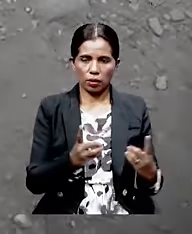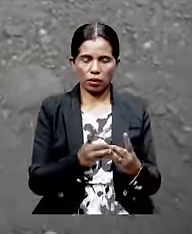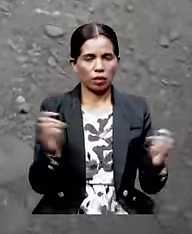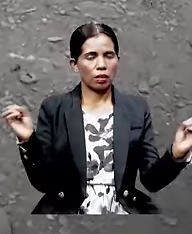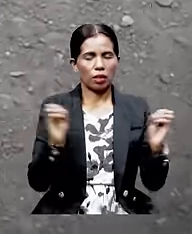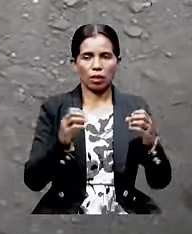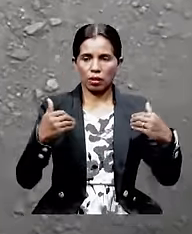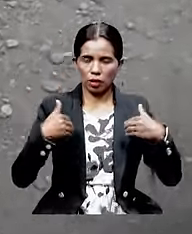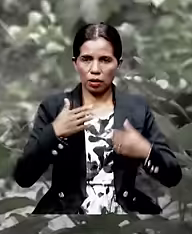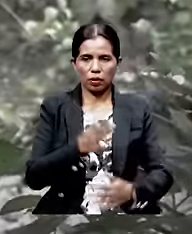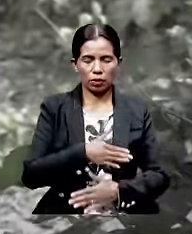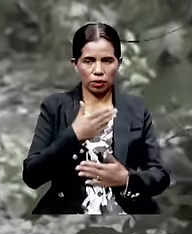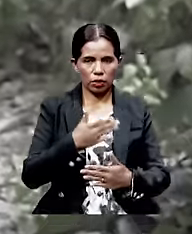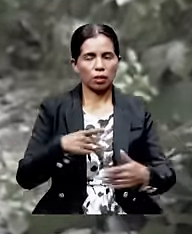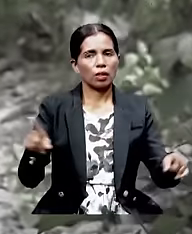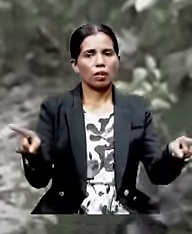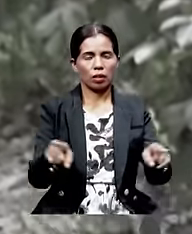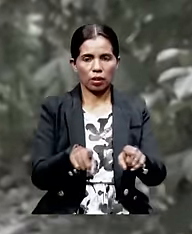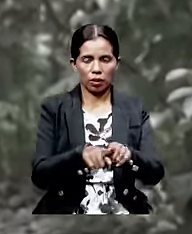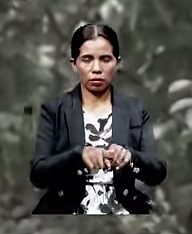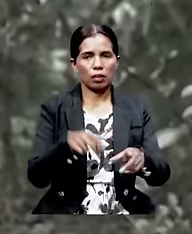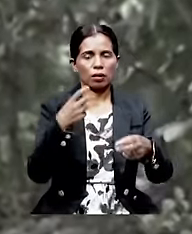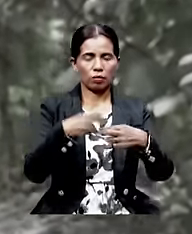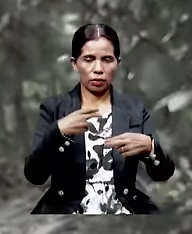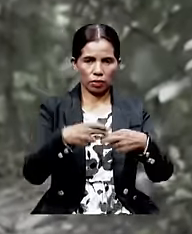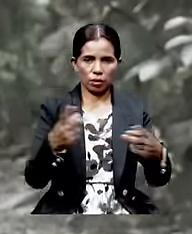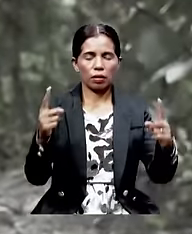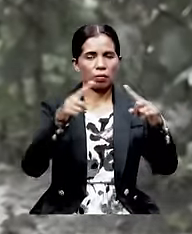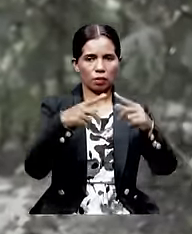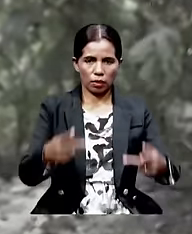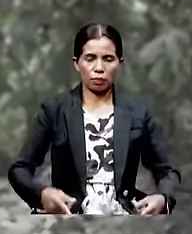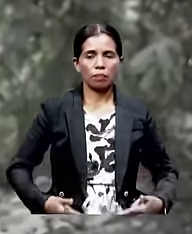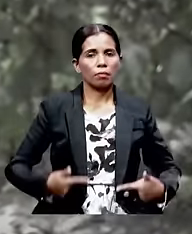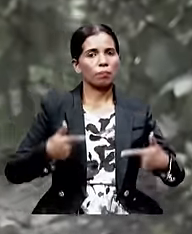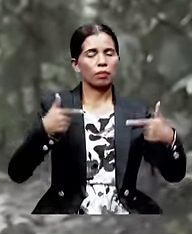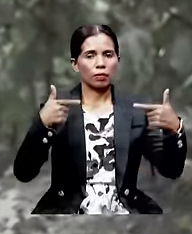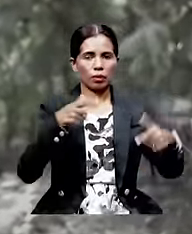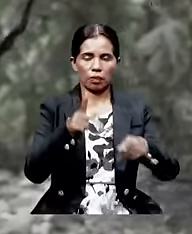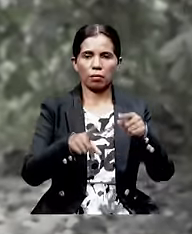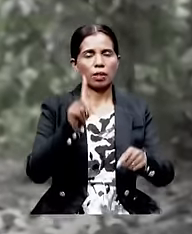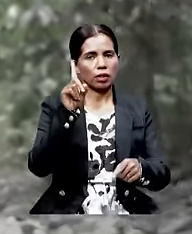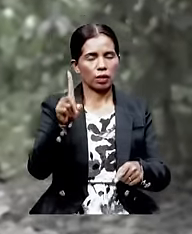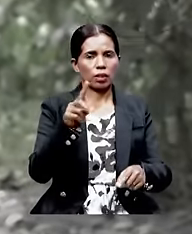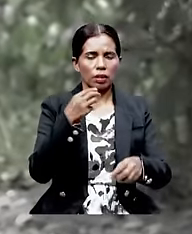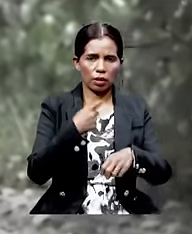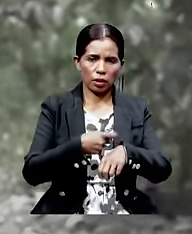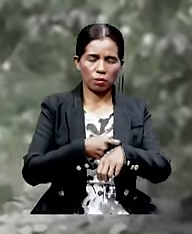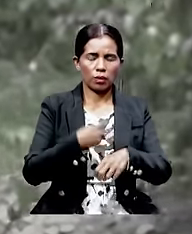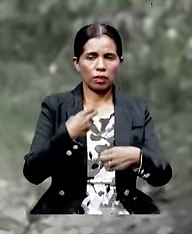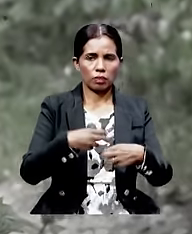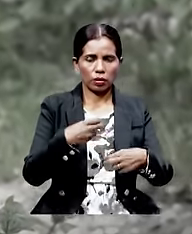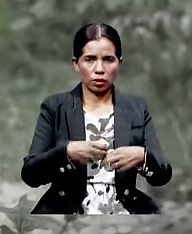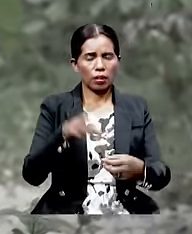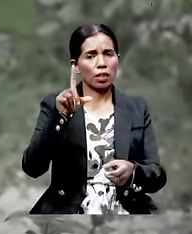solok, ida ne maksai hanesan desafio ba Moris ema ida nian, iha situasaun difisil hanesan lisaun